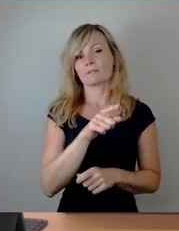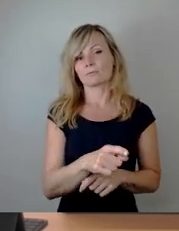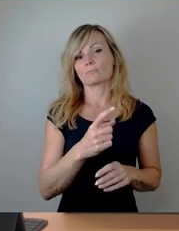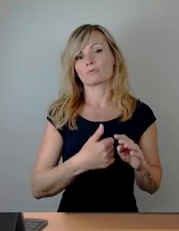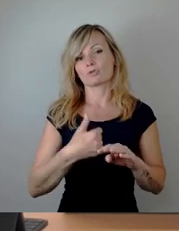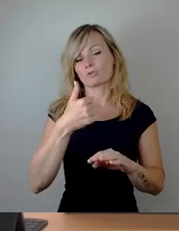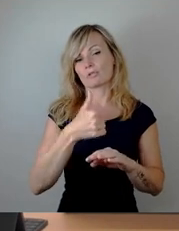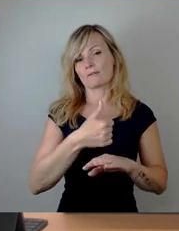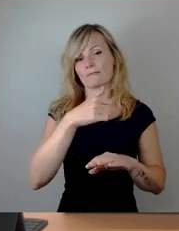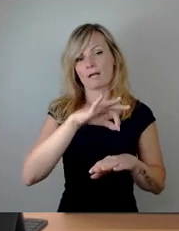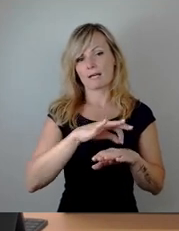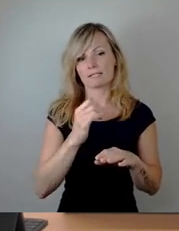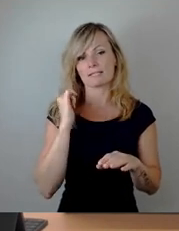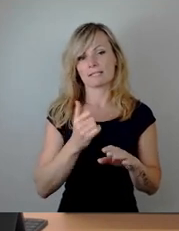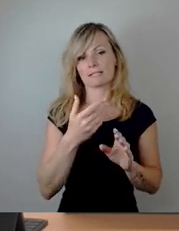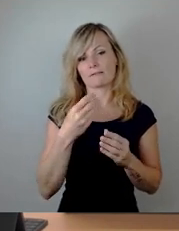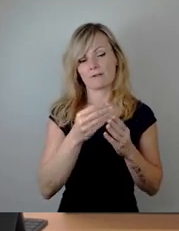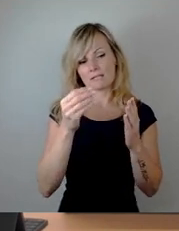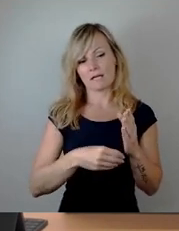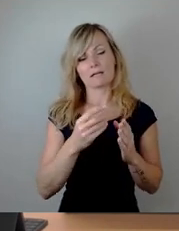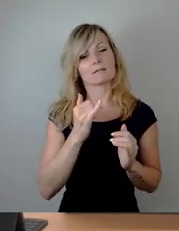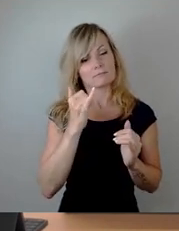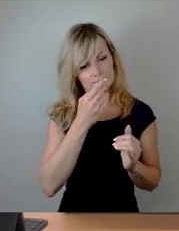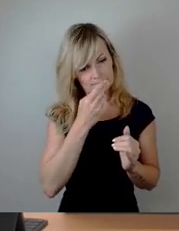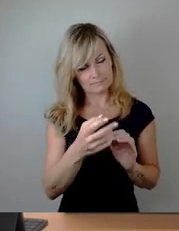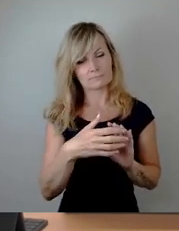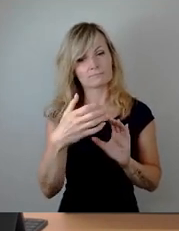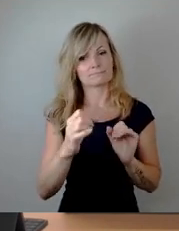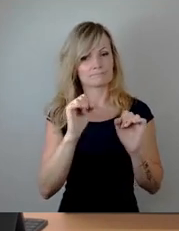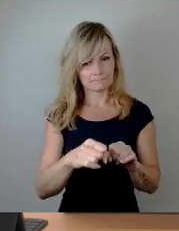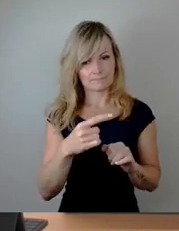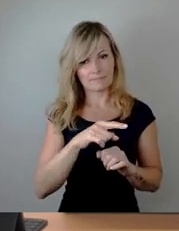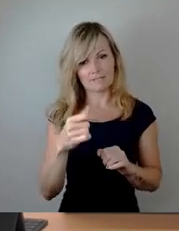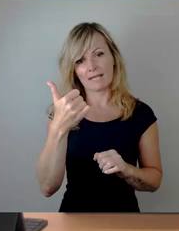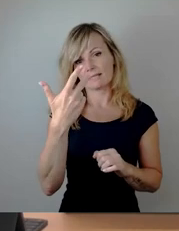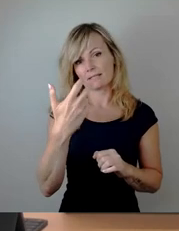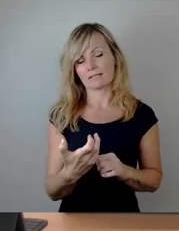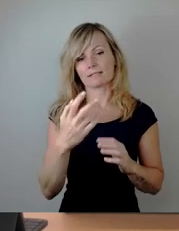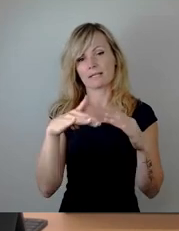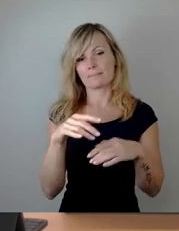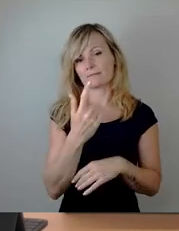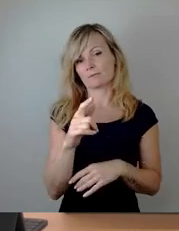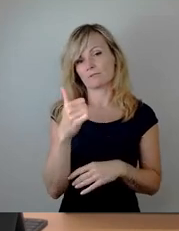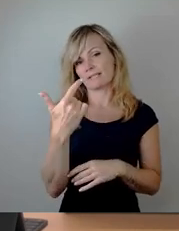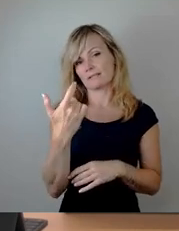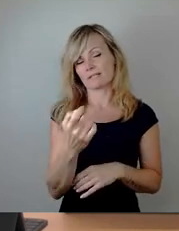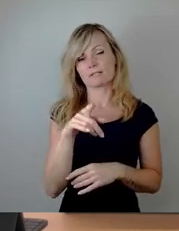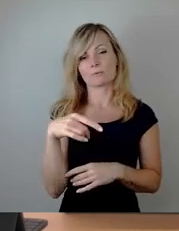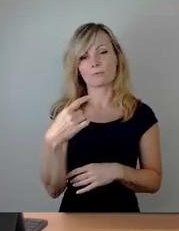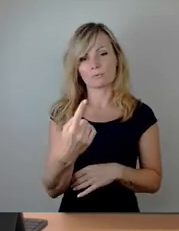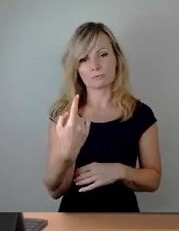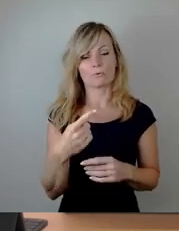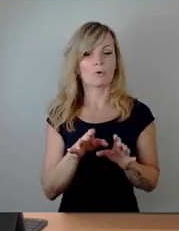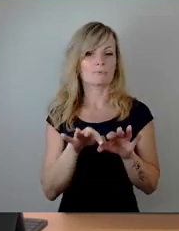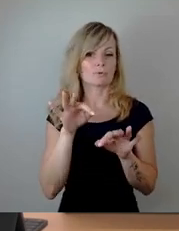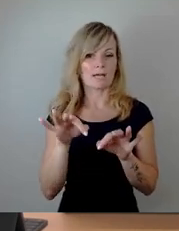und stimmt damit der Verlängerung des Dienstvertrages bis zum 31. Dezember 2026 sowie einer einvernehmlichen optionalen Verlängerung